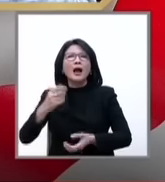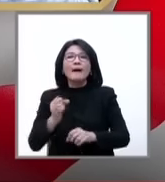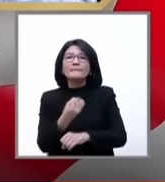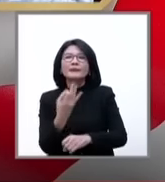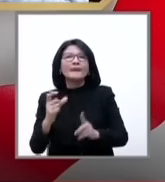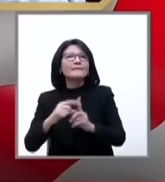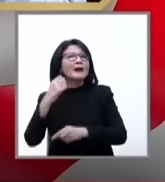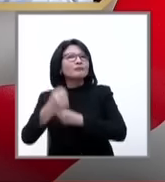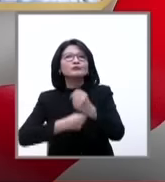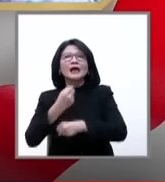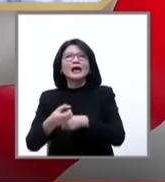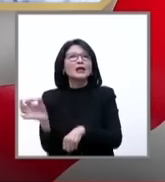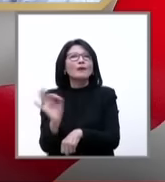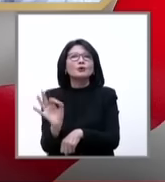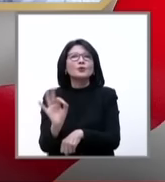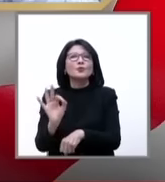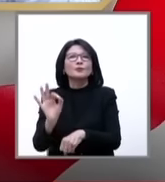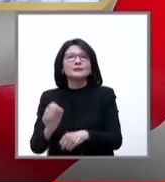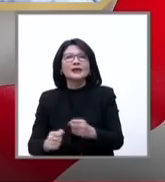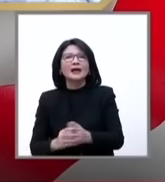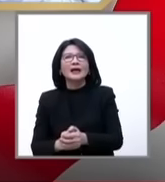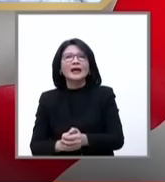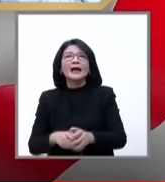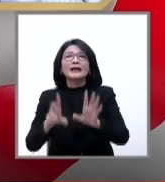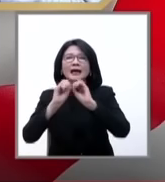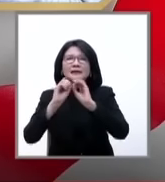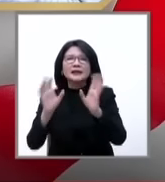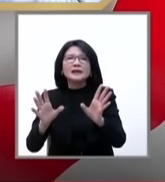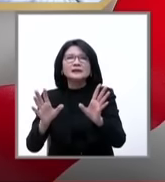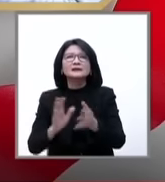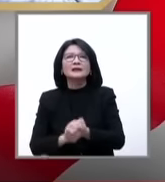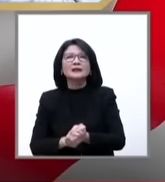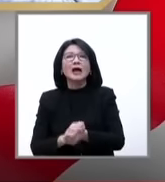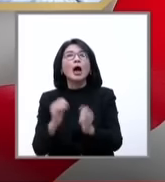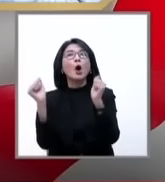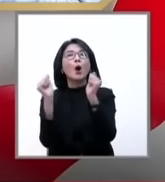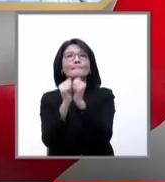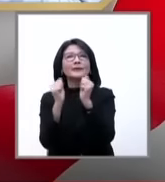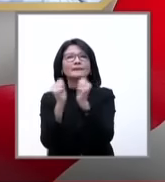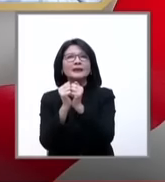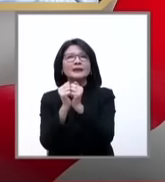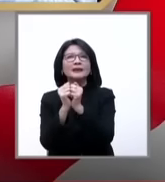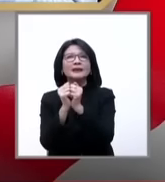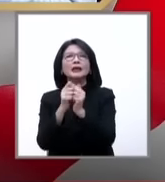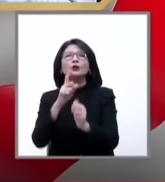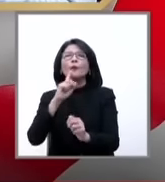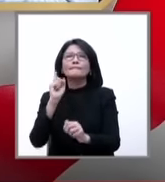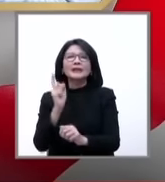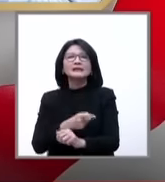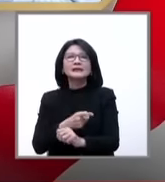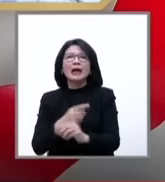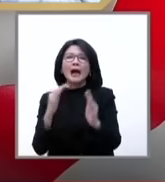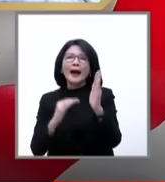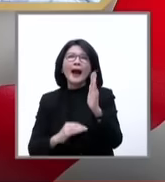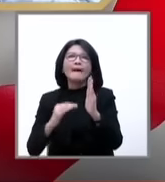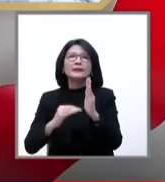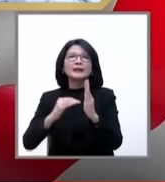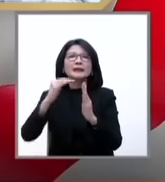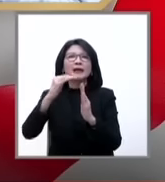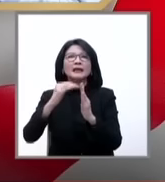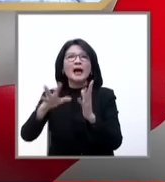utama yang menjadi common platform pemerintahan yang dia ingin wujudkan. Jadi pengalaman di masa lalu yang relevan